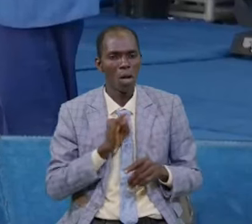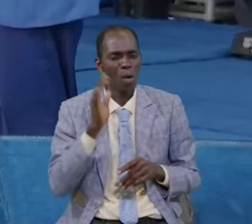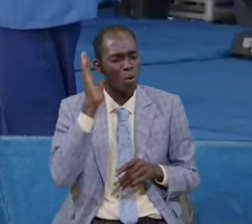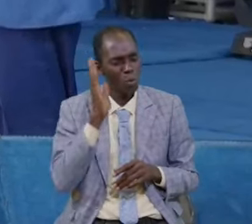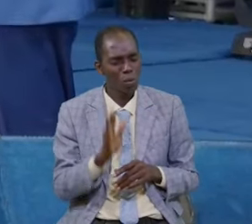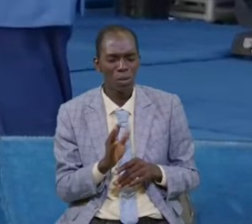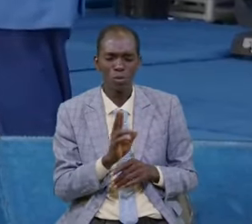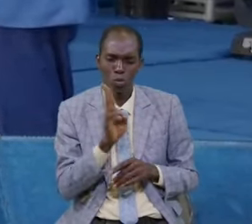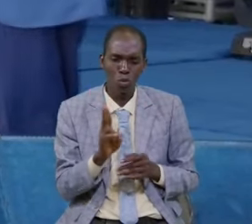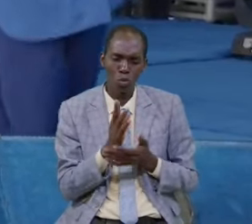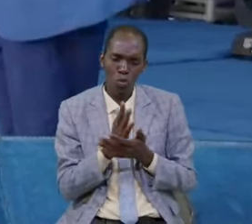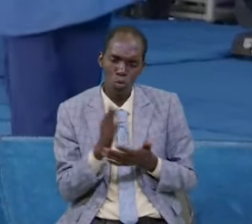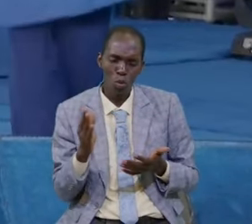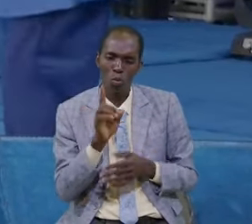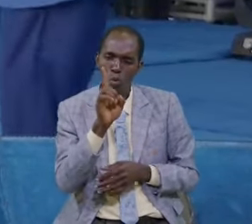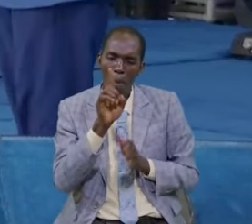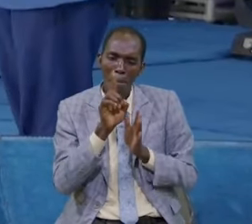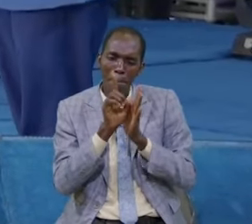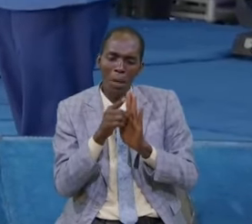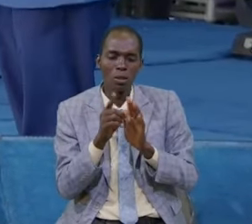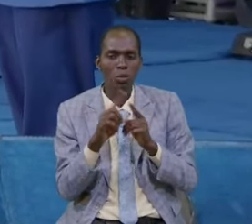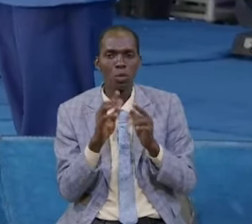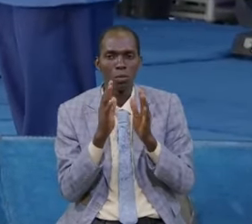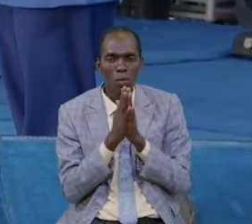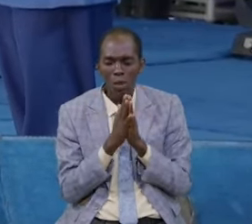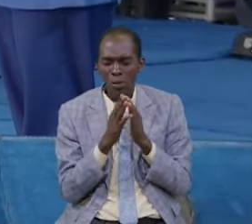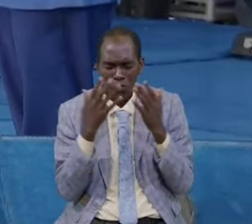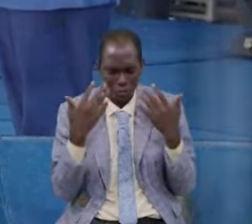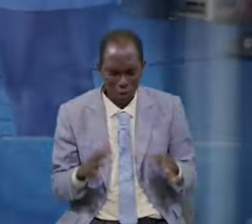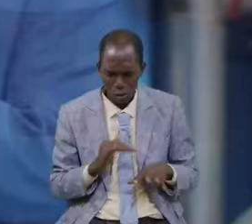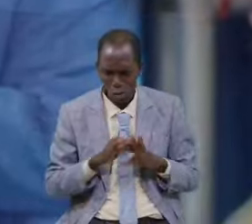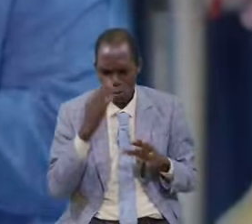temps, je passe une minute dans la prière, je ne sais pas quoi dire, aujourd'hui,